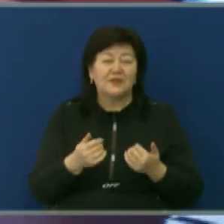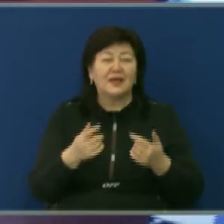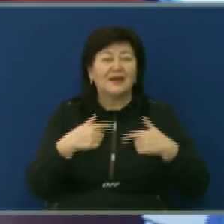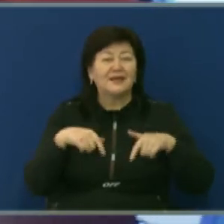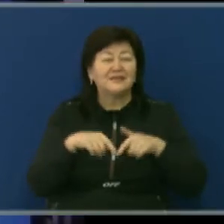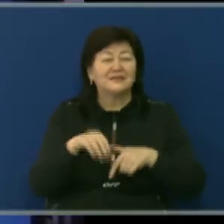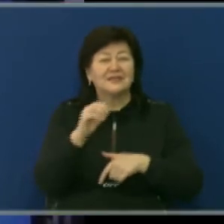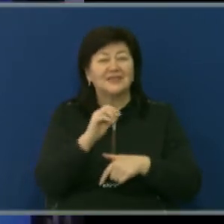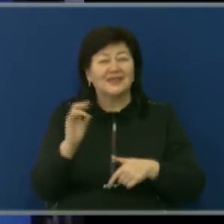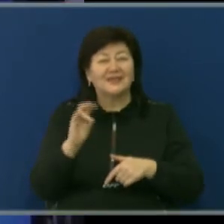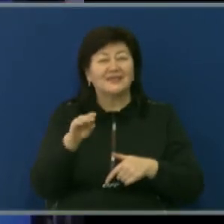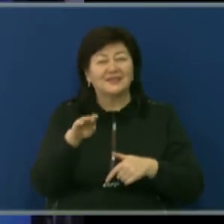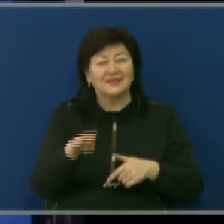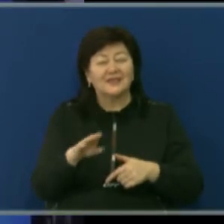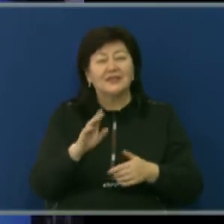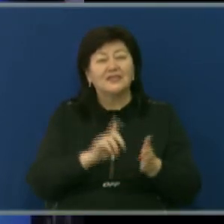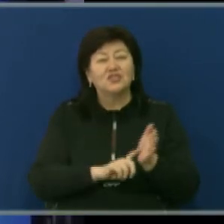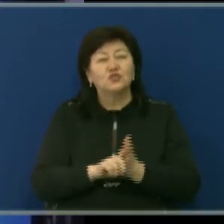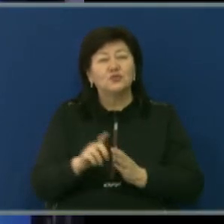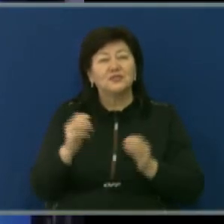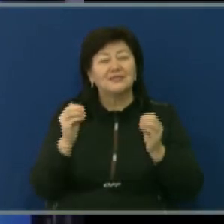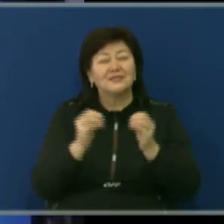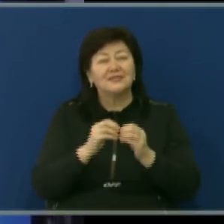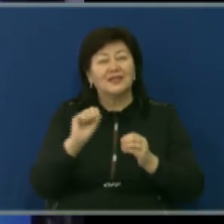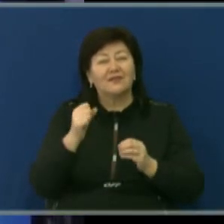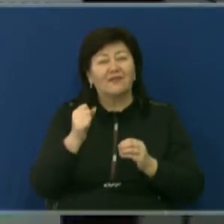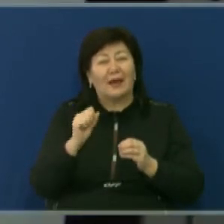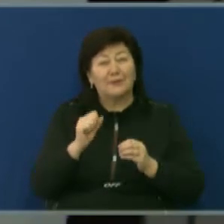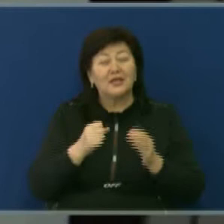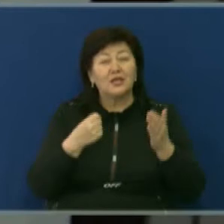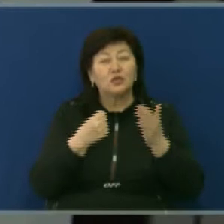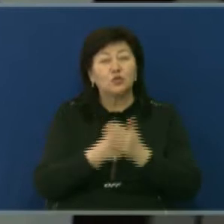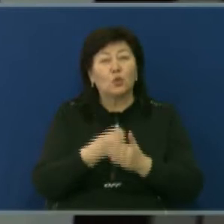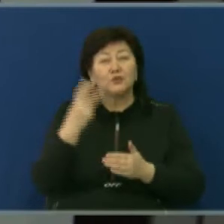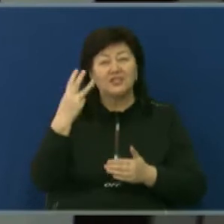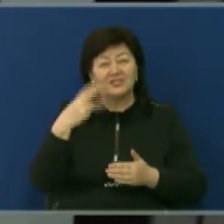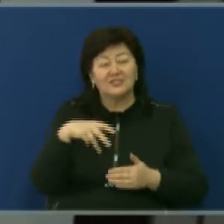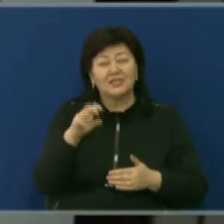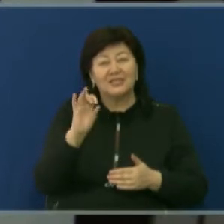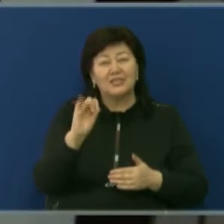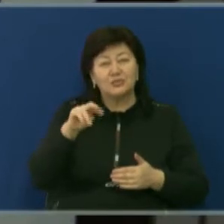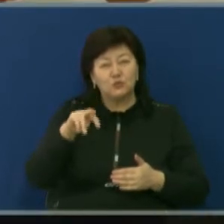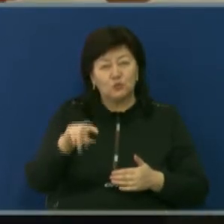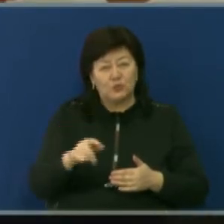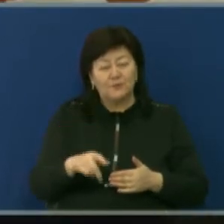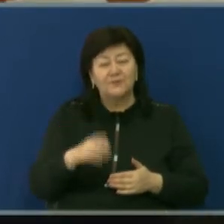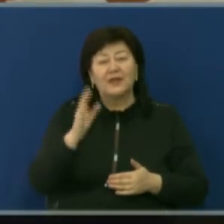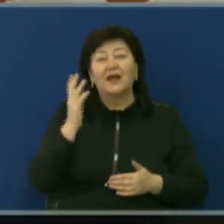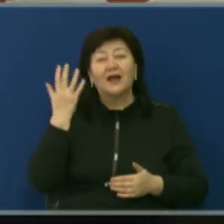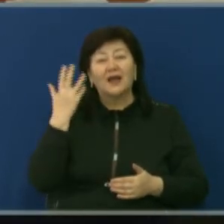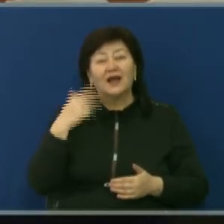ЕНТ начнется с 10 апреля и продлится до 30 июля. Каждый выпускник самостоятельно решает, будет ли он